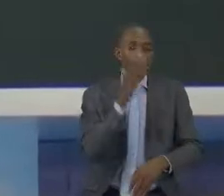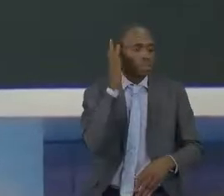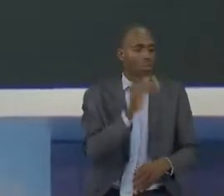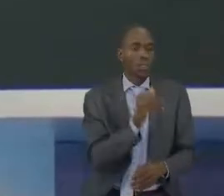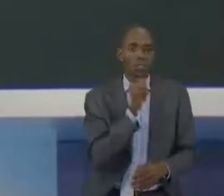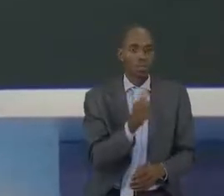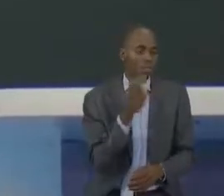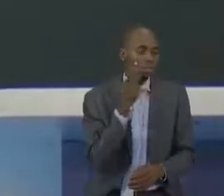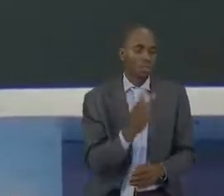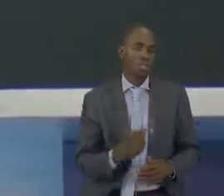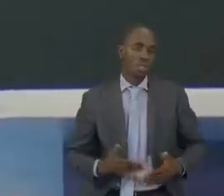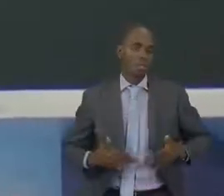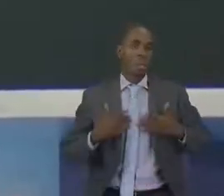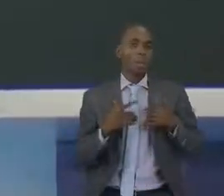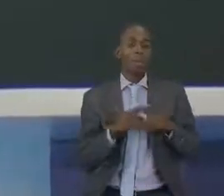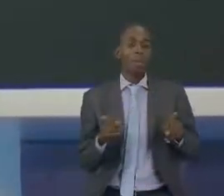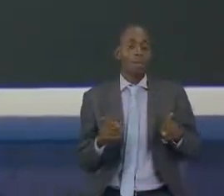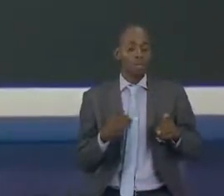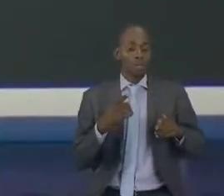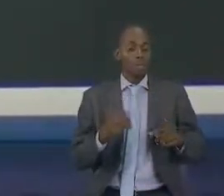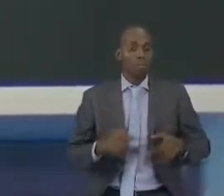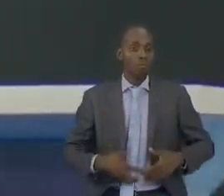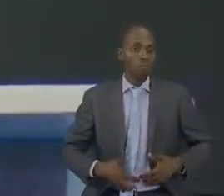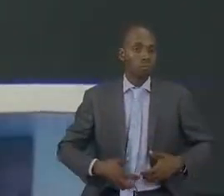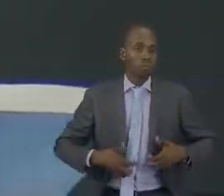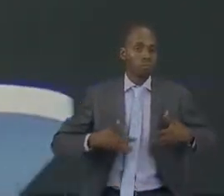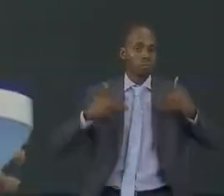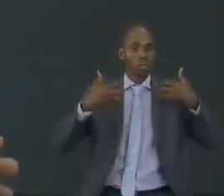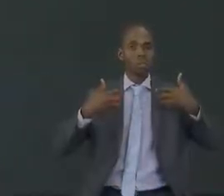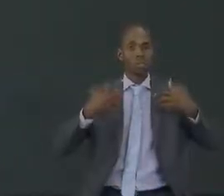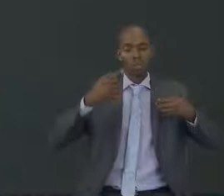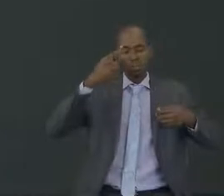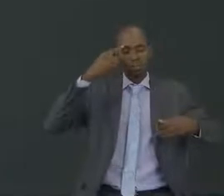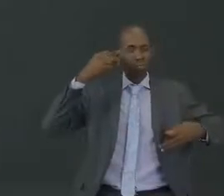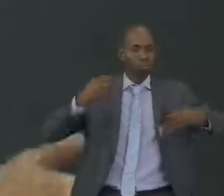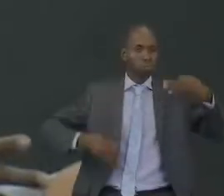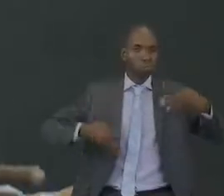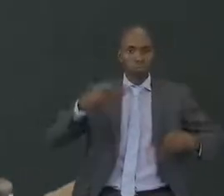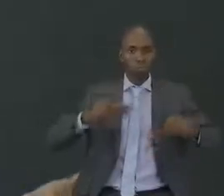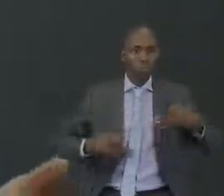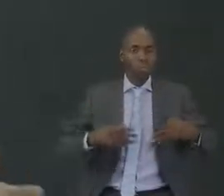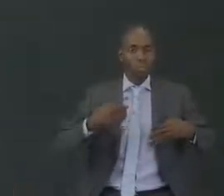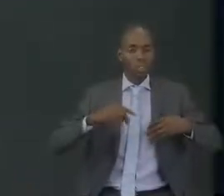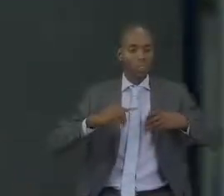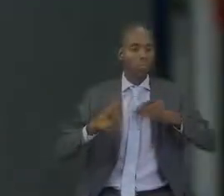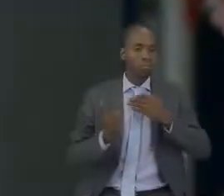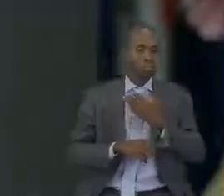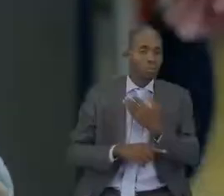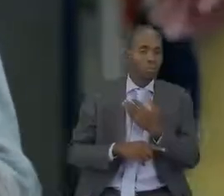mais la colère de Dieu, le jugement, le châtiment de